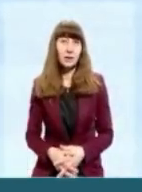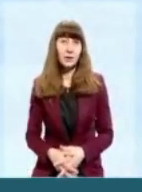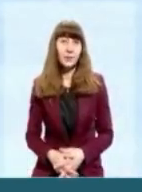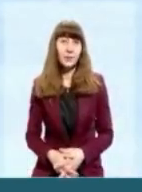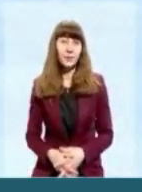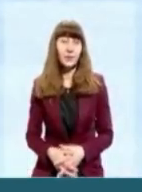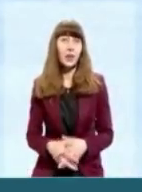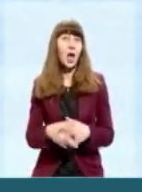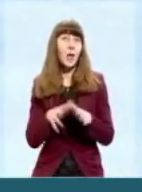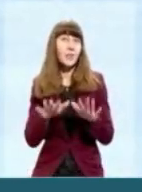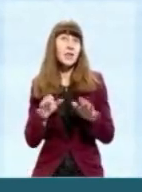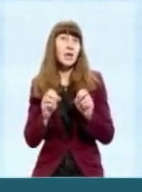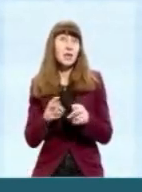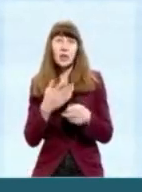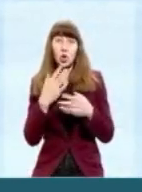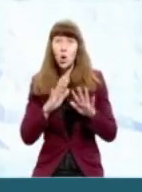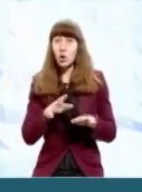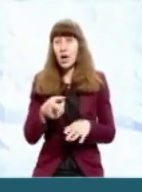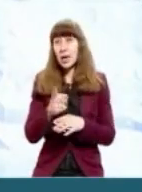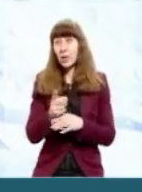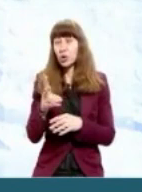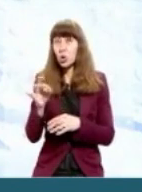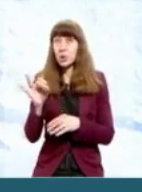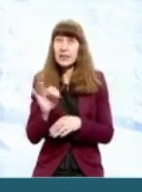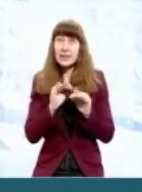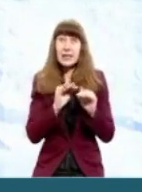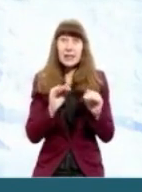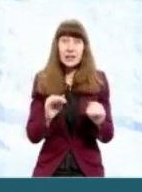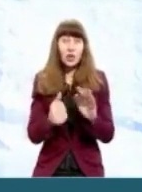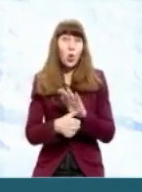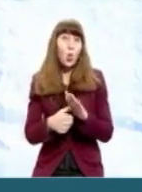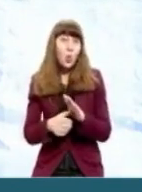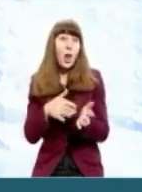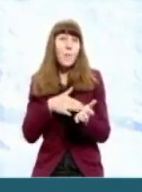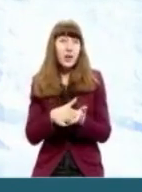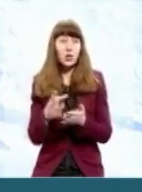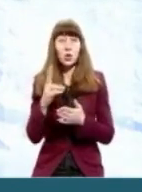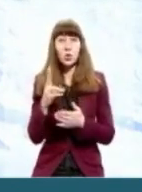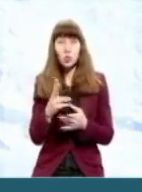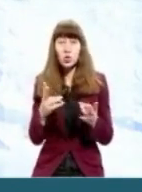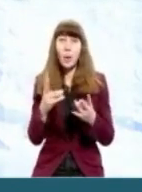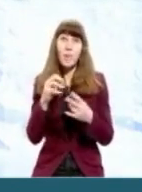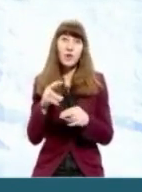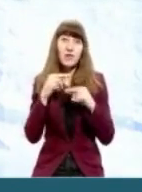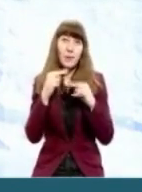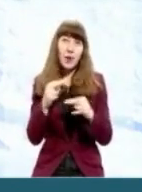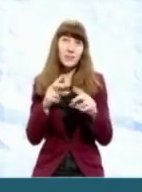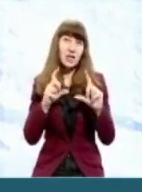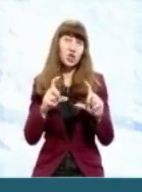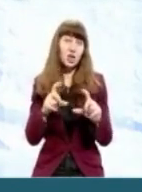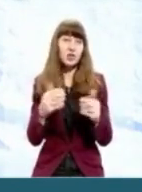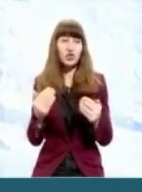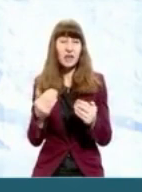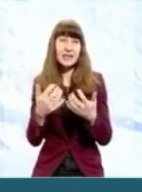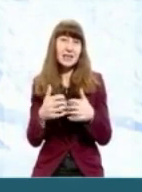надежный. В зоне риска не только заядлые рыбаки, но и дети. Чтобы не попасть в ловушку, необходимо брать во внимание толщину льда. Сейчас, по замерам